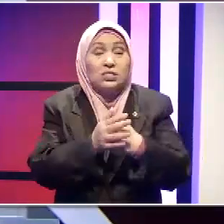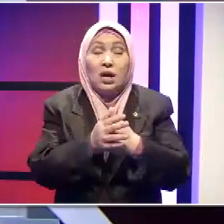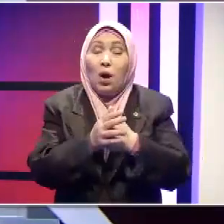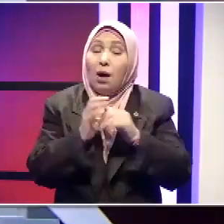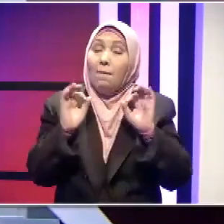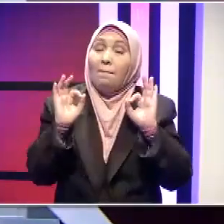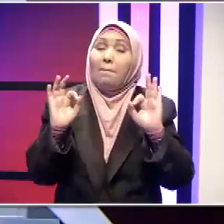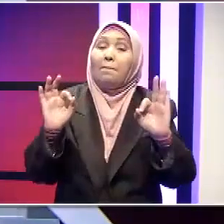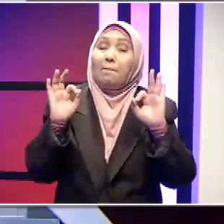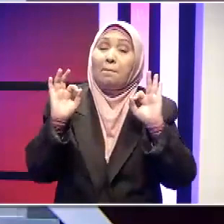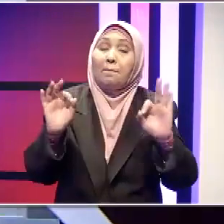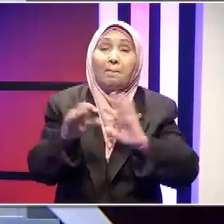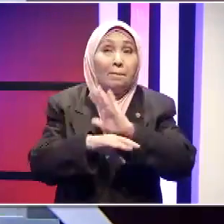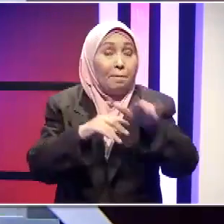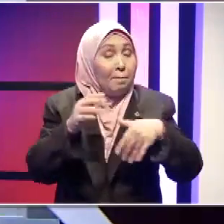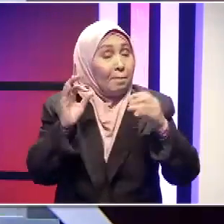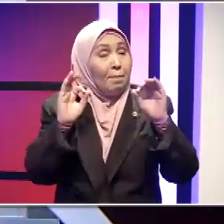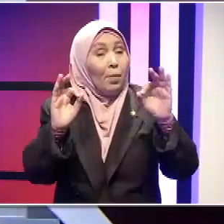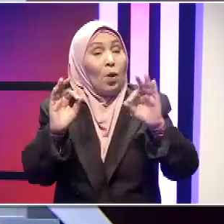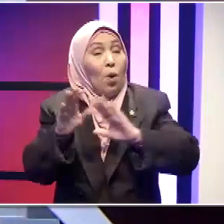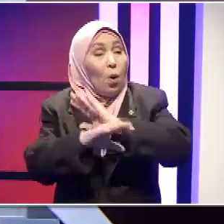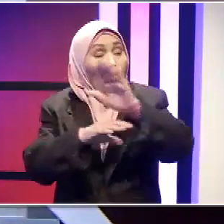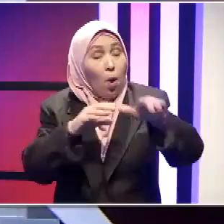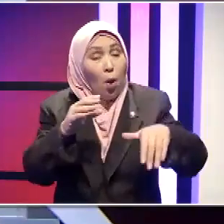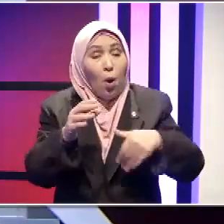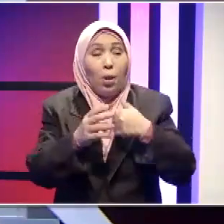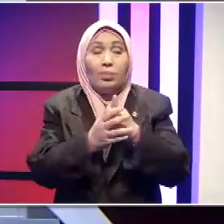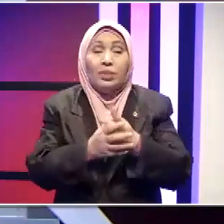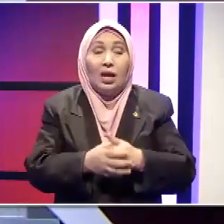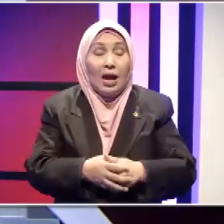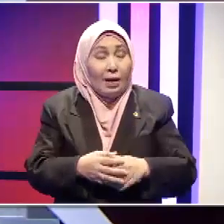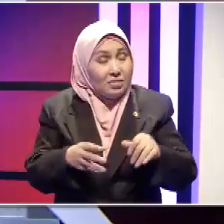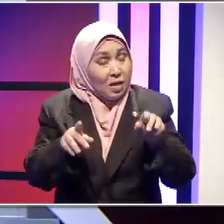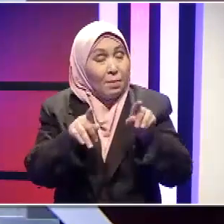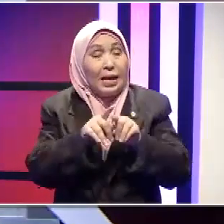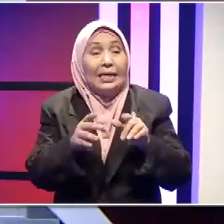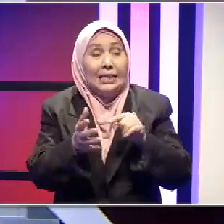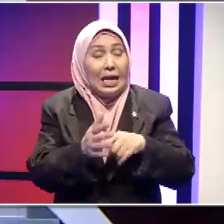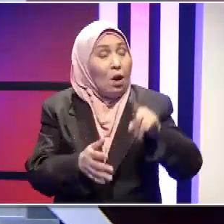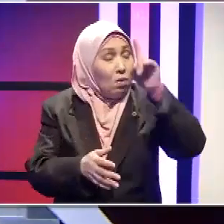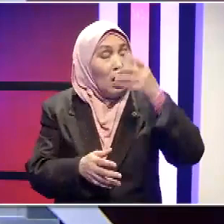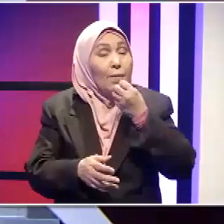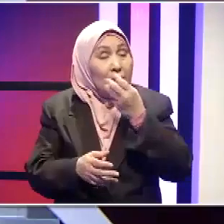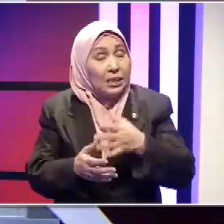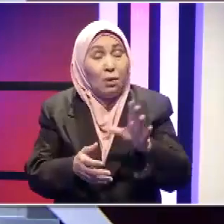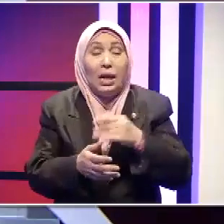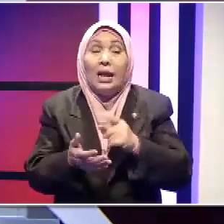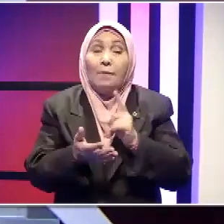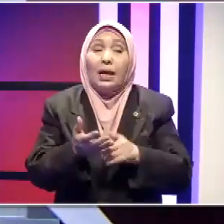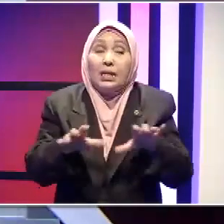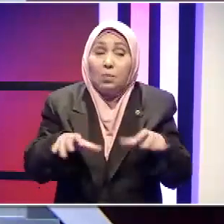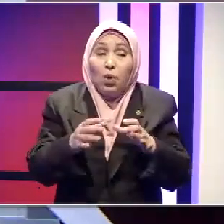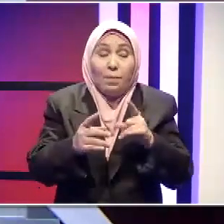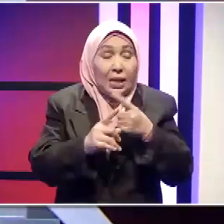semuanya oke oke semuanya oke everything is Walking contohnya begitu ya ini ya Allah Nyatakan dan kemudian aku yang